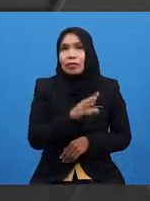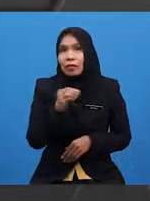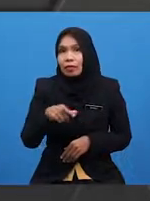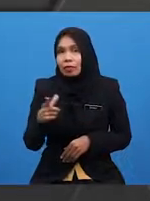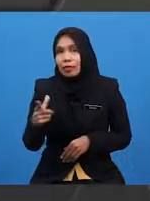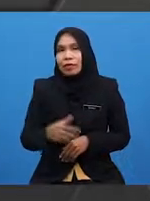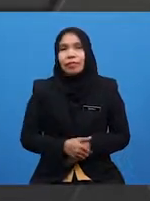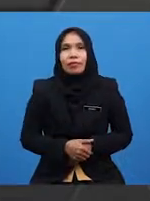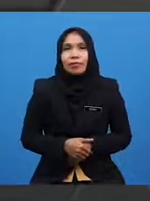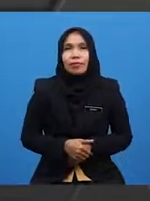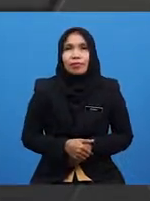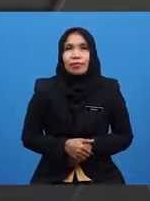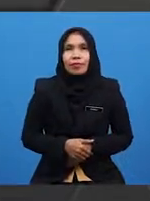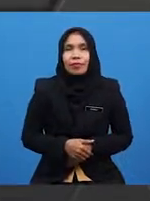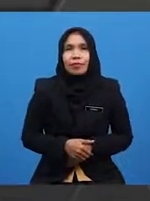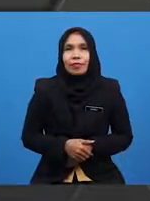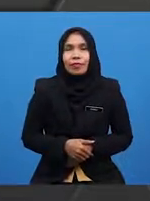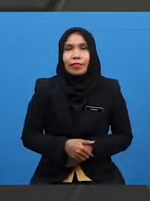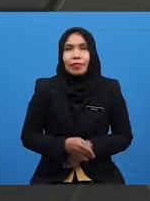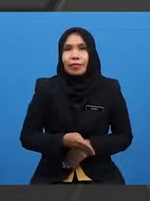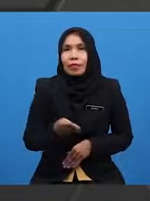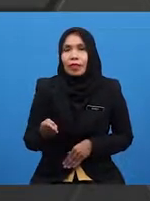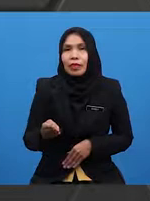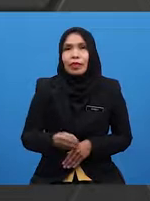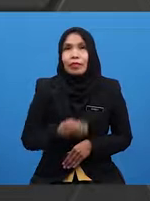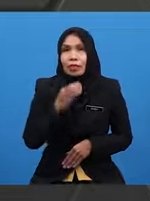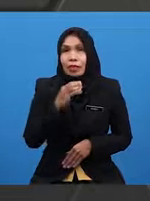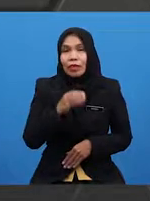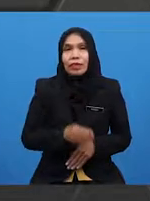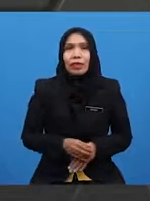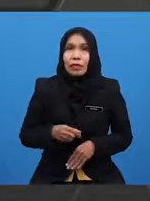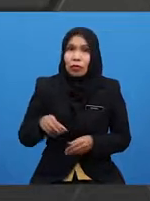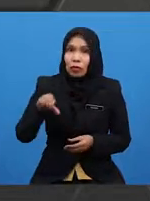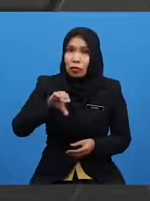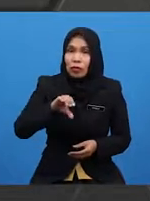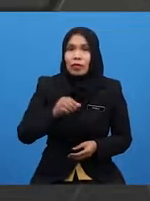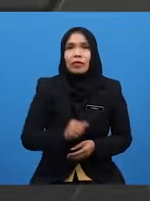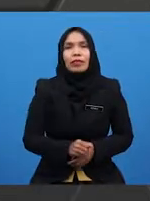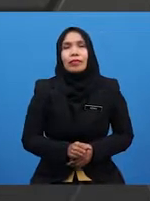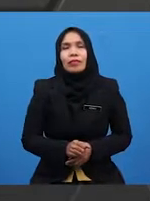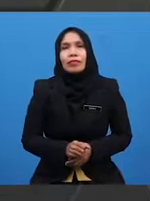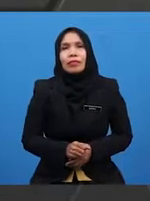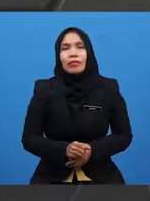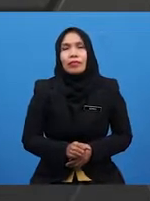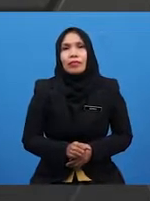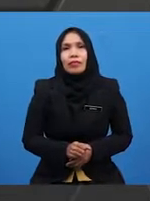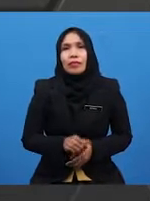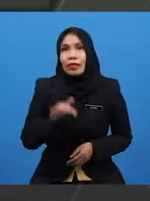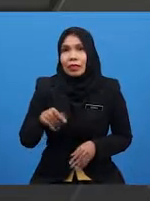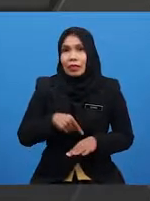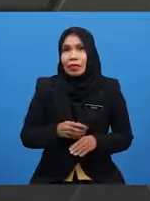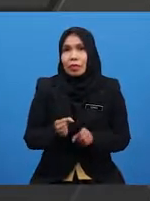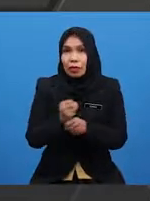Teknik: bahan cecair dituangkan ke dalam acuan yang dibentuk khas terlebih